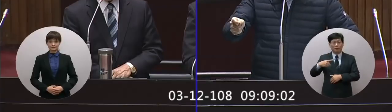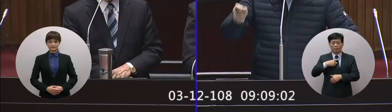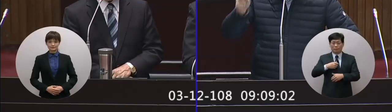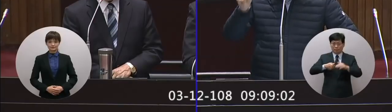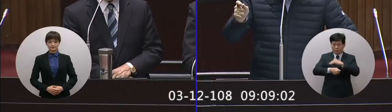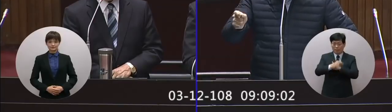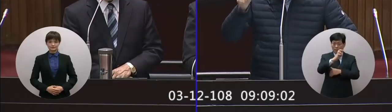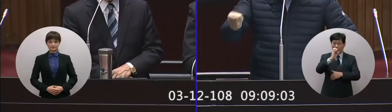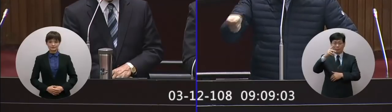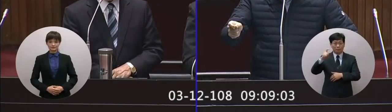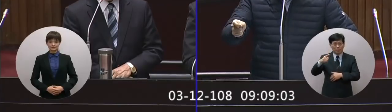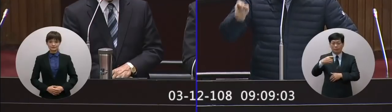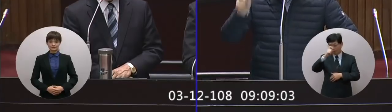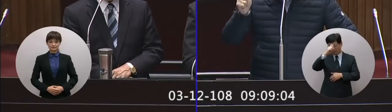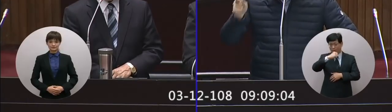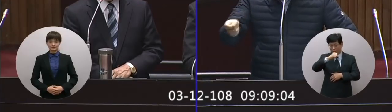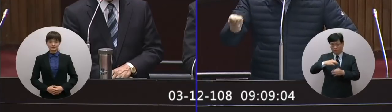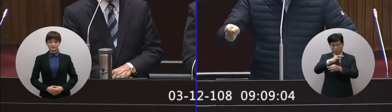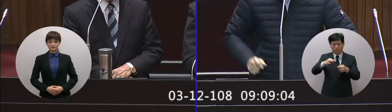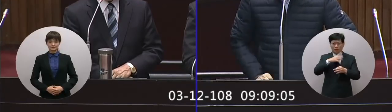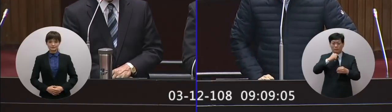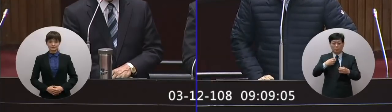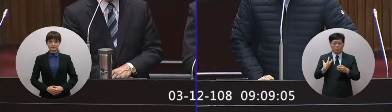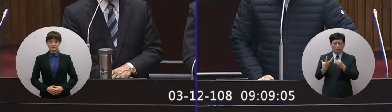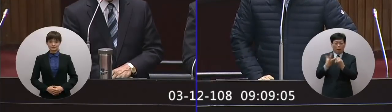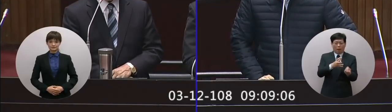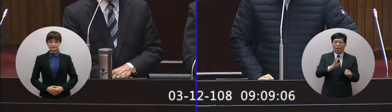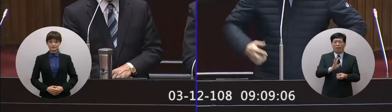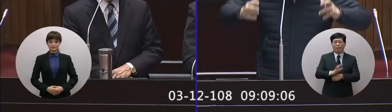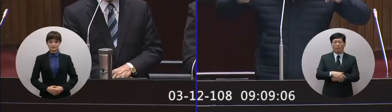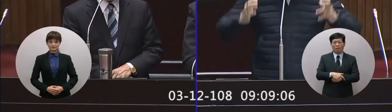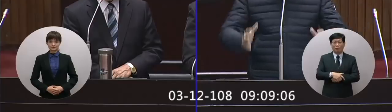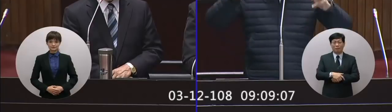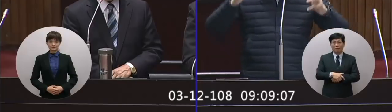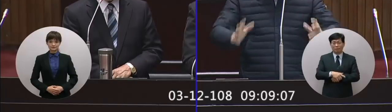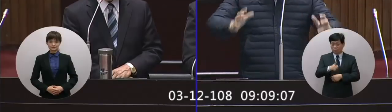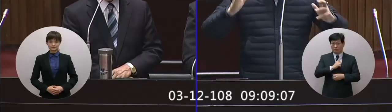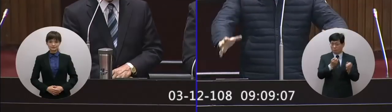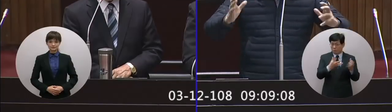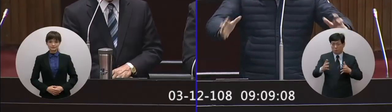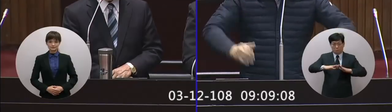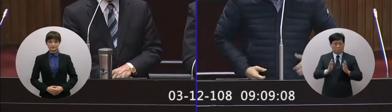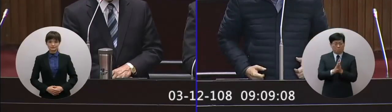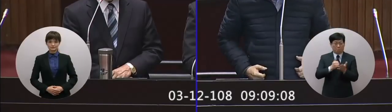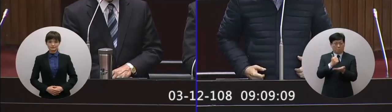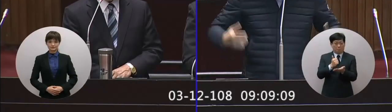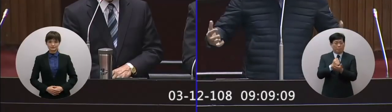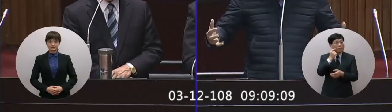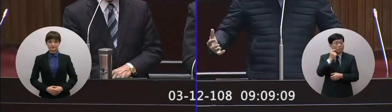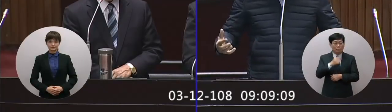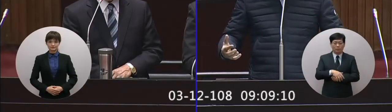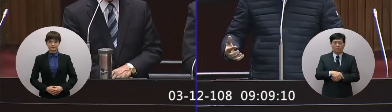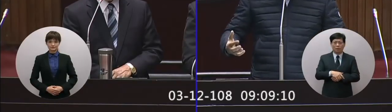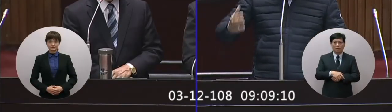入 RCEP， 希望台湾的经贸不要被边缘化。那你没有办法一触可成，马上达成，